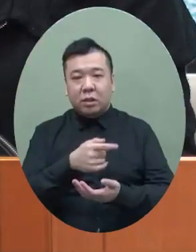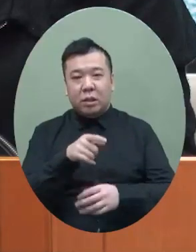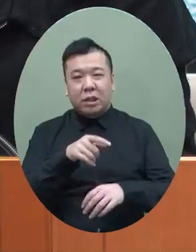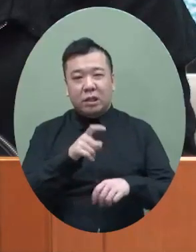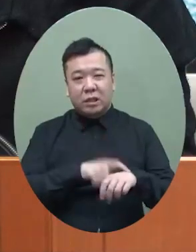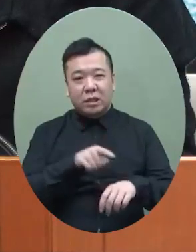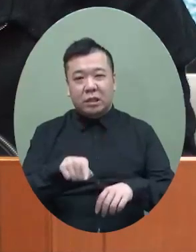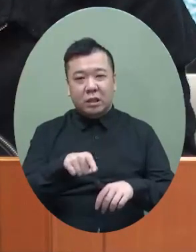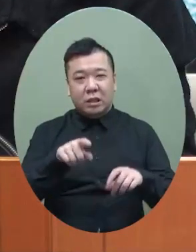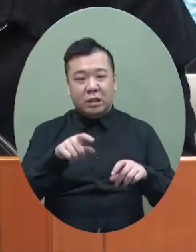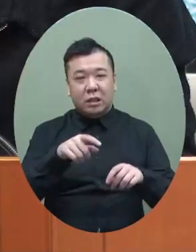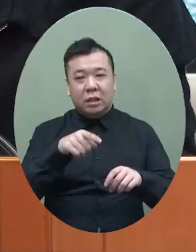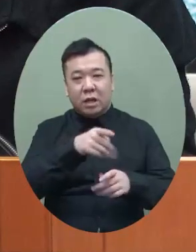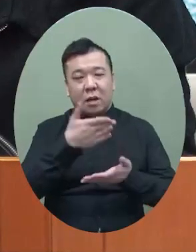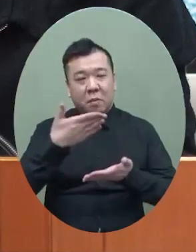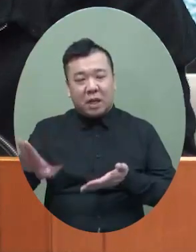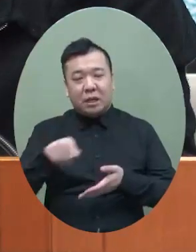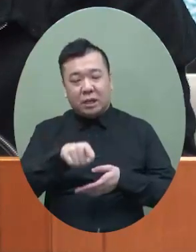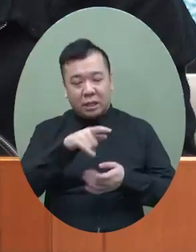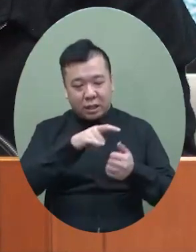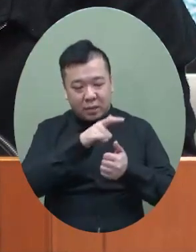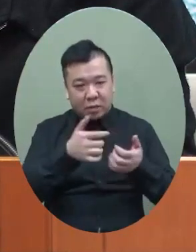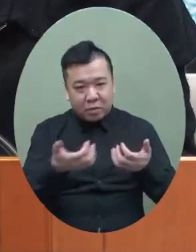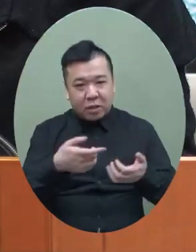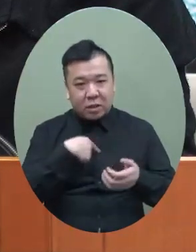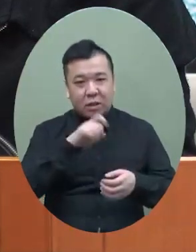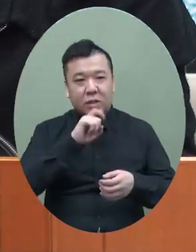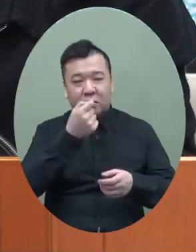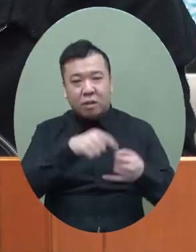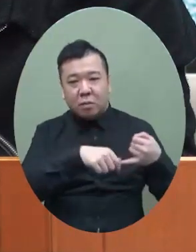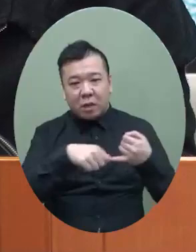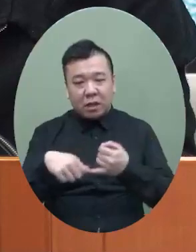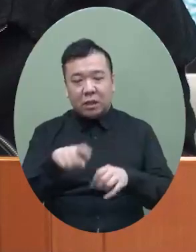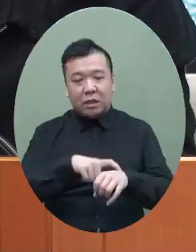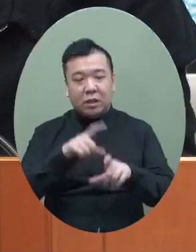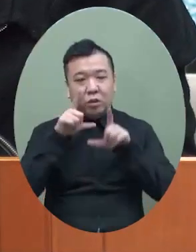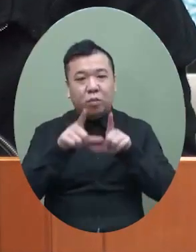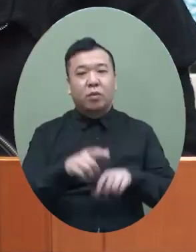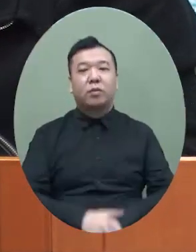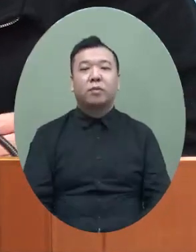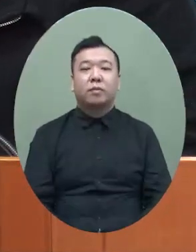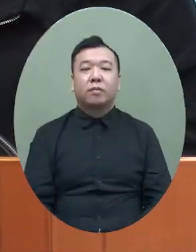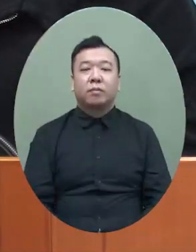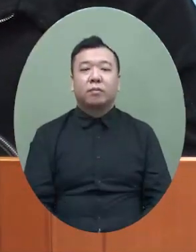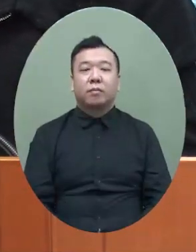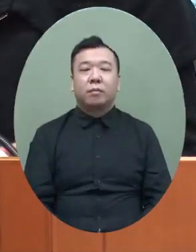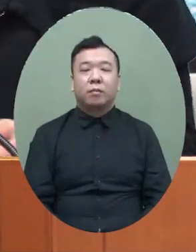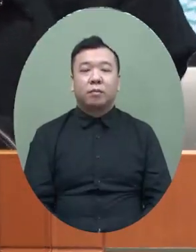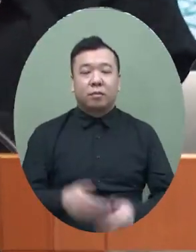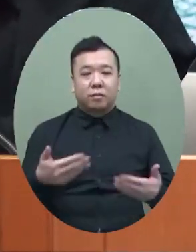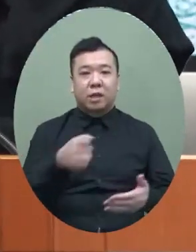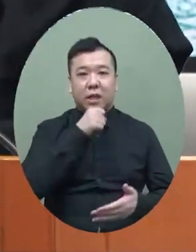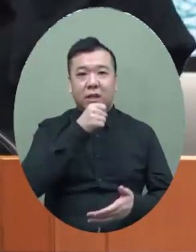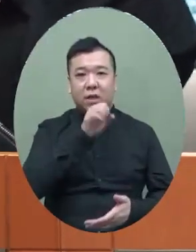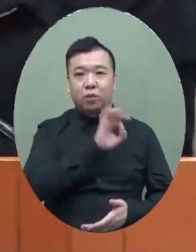為其實佢本身都解除咗檢疫令，咁所以嗰度就有少少滯後咗通報嗰個時間。 好，咁今日嘅